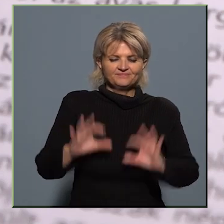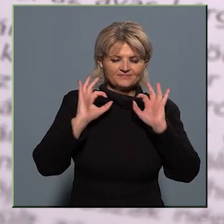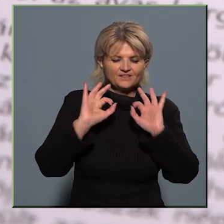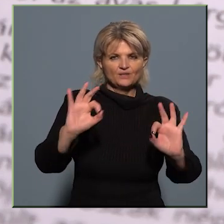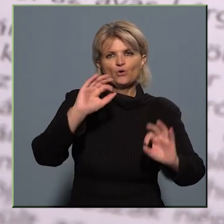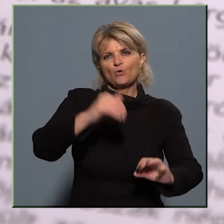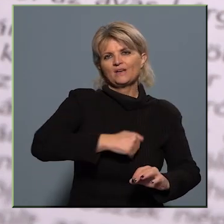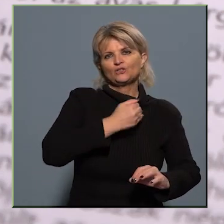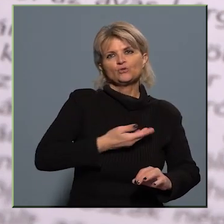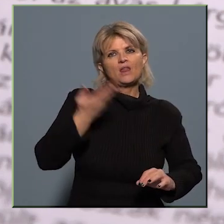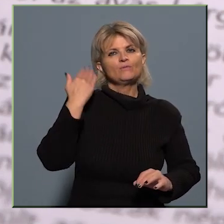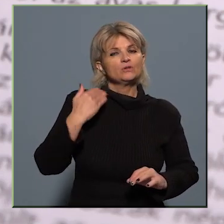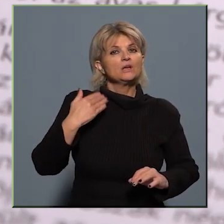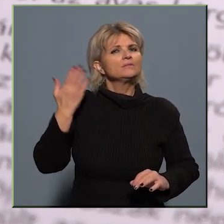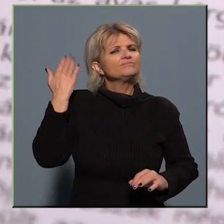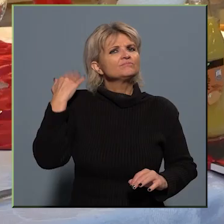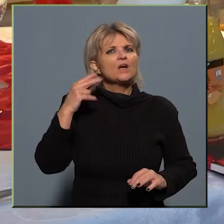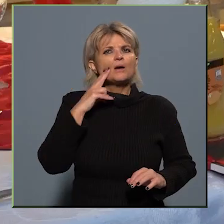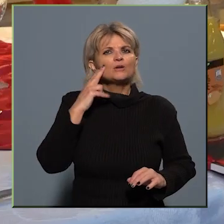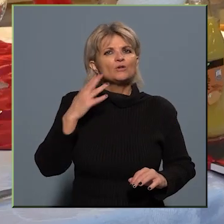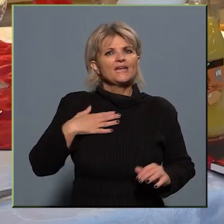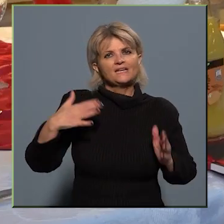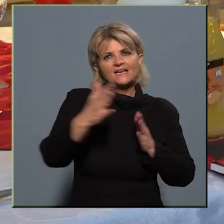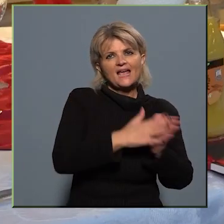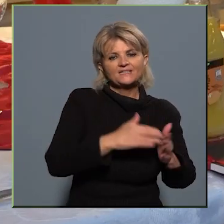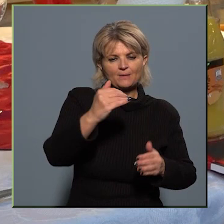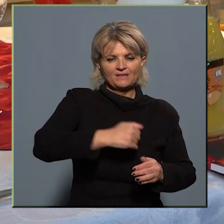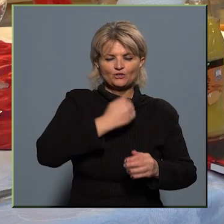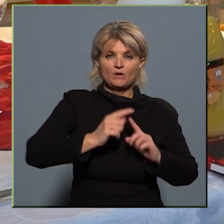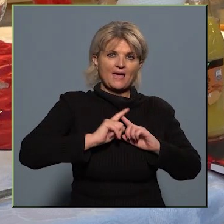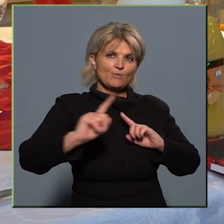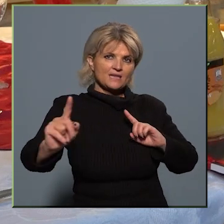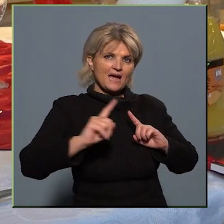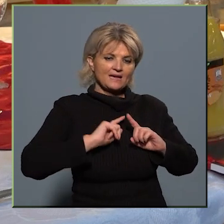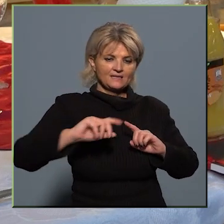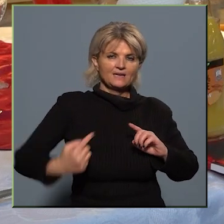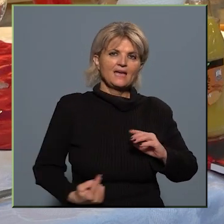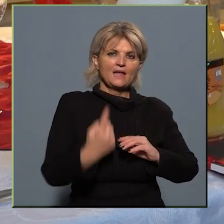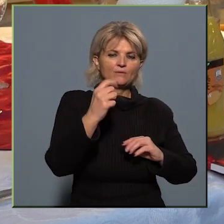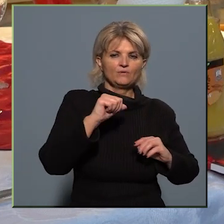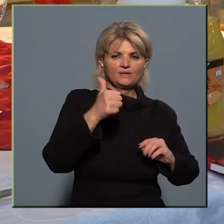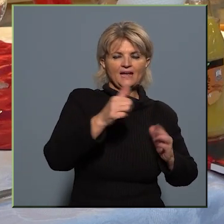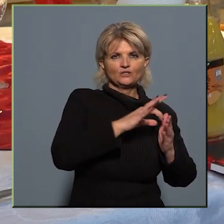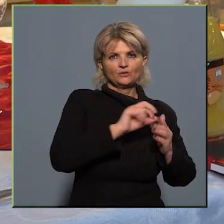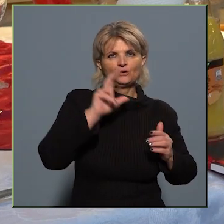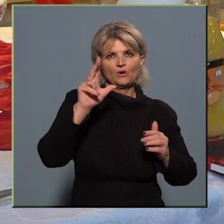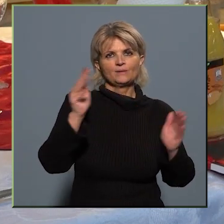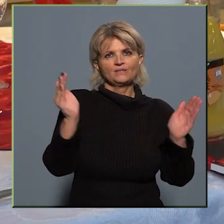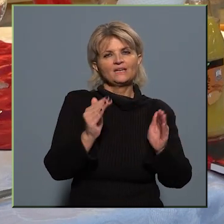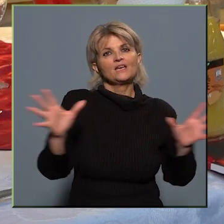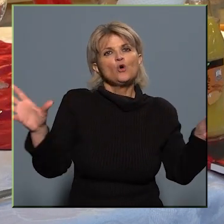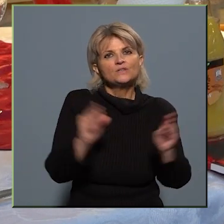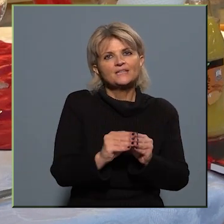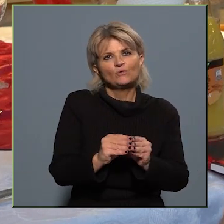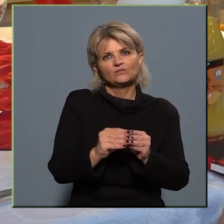Jó iskola volt. Amikor én kezdtem iskolába járni, akkor még előfordult az is, hogy elsőtől harmadikig összevontak osztályt,